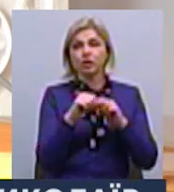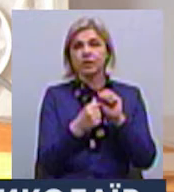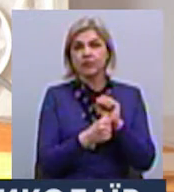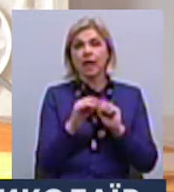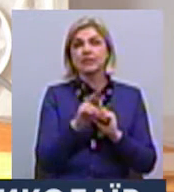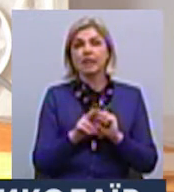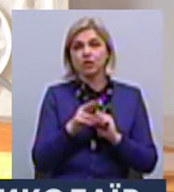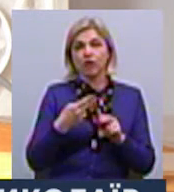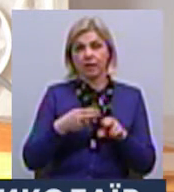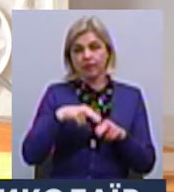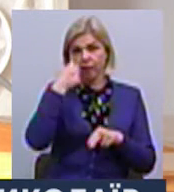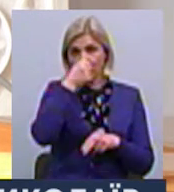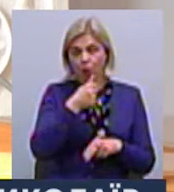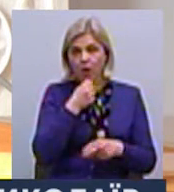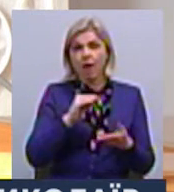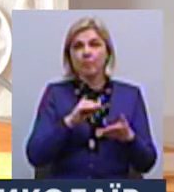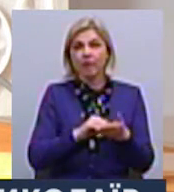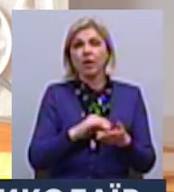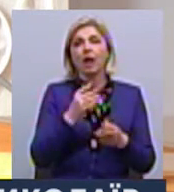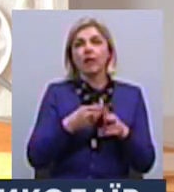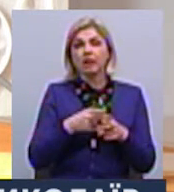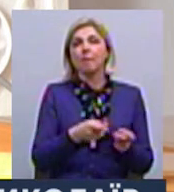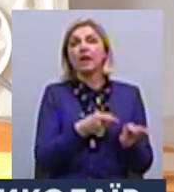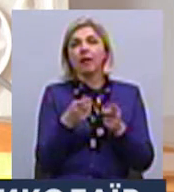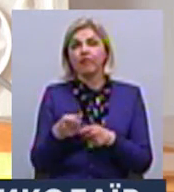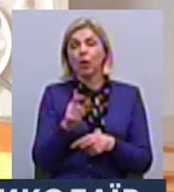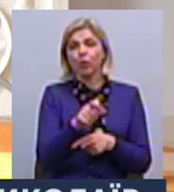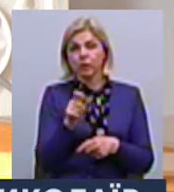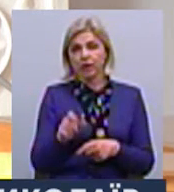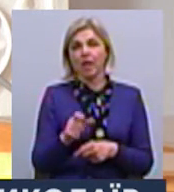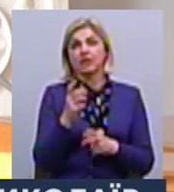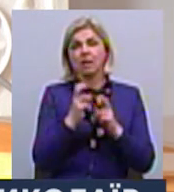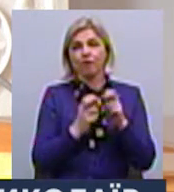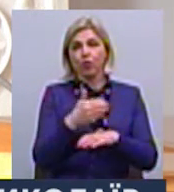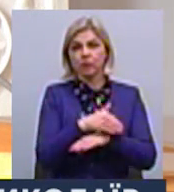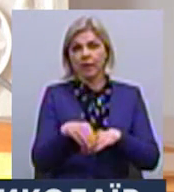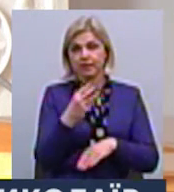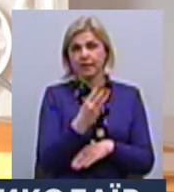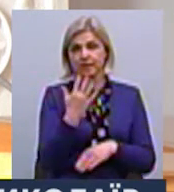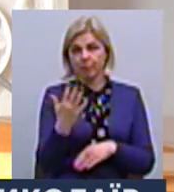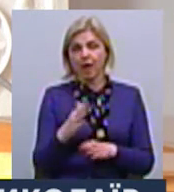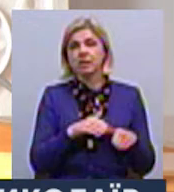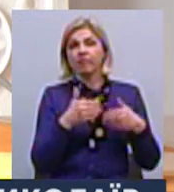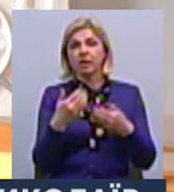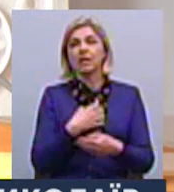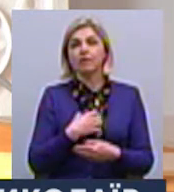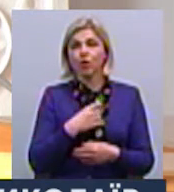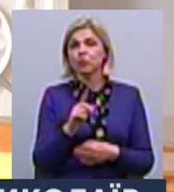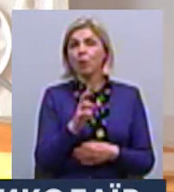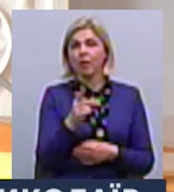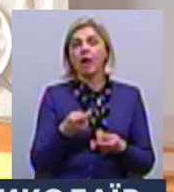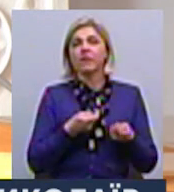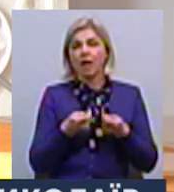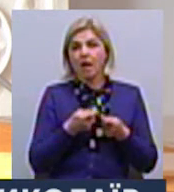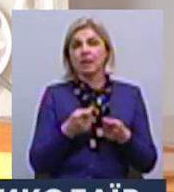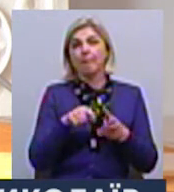року відзначено першим пунктом відселення місцевих жителів Заводської, 35. Ми звернулися на виконком з проблемою, що влада міста виділяє землю